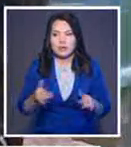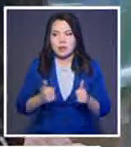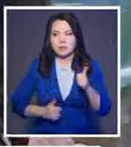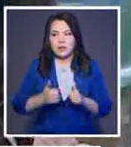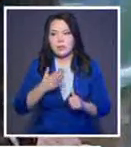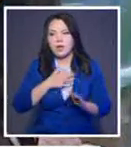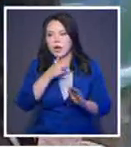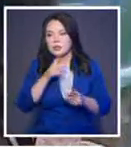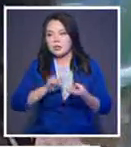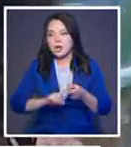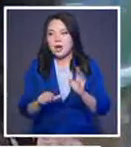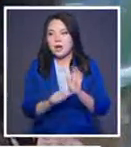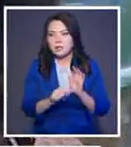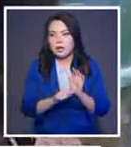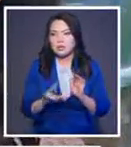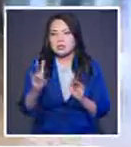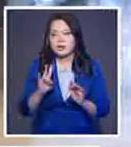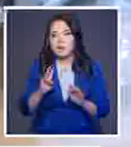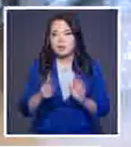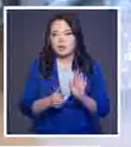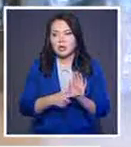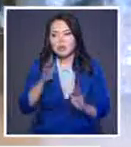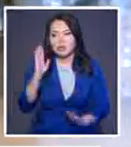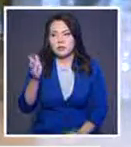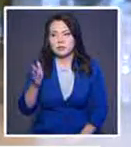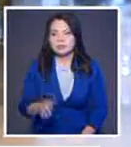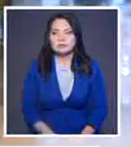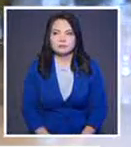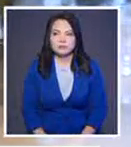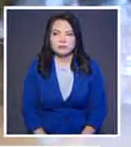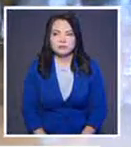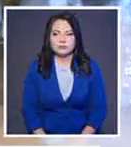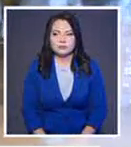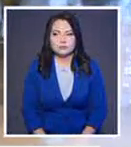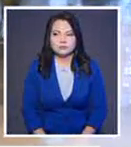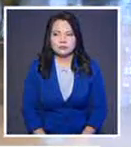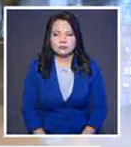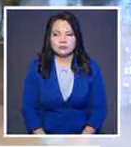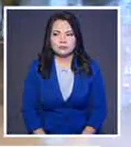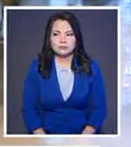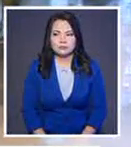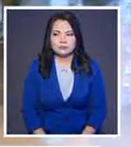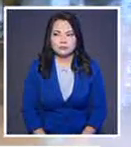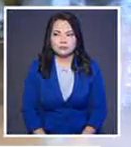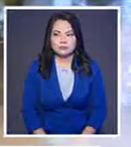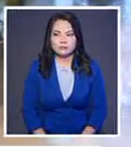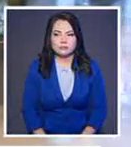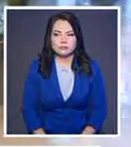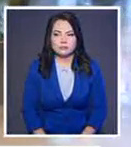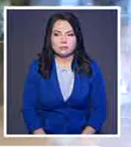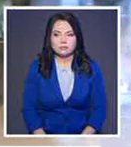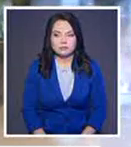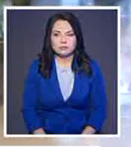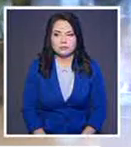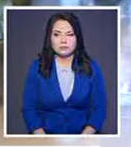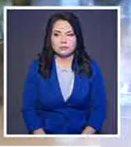Жасым 6-да, ноябрьде 7-ге толады. Өлеңді айтпыш? Жан ананың ән қызы, ән